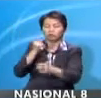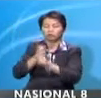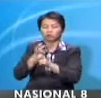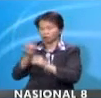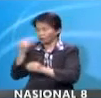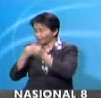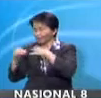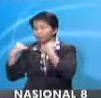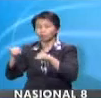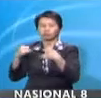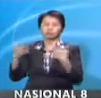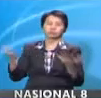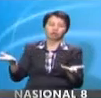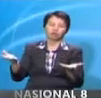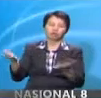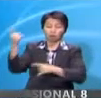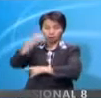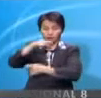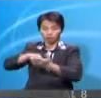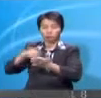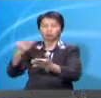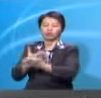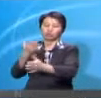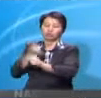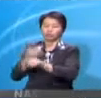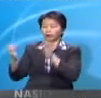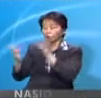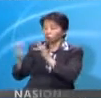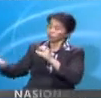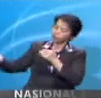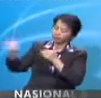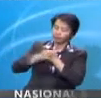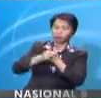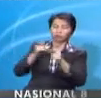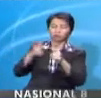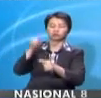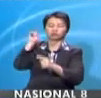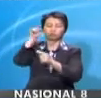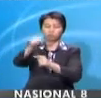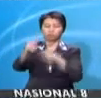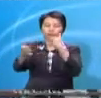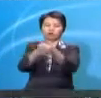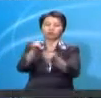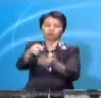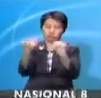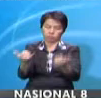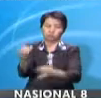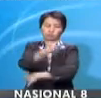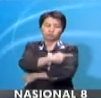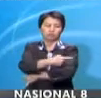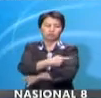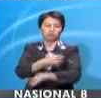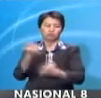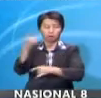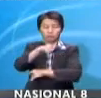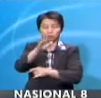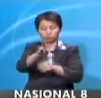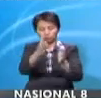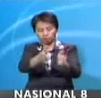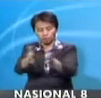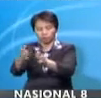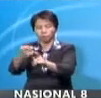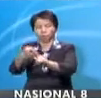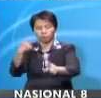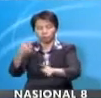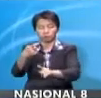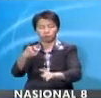makan apa semua. So, ini hari baru dapat kontak dia orang pulang balik dekat Kathmandu. So, dia orang arrangement